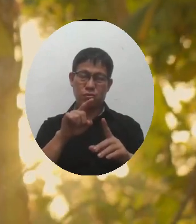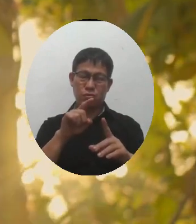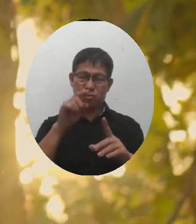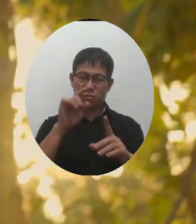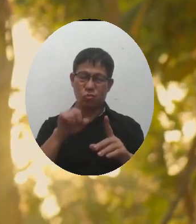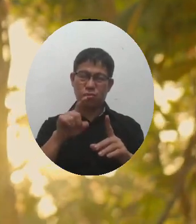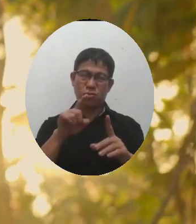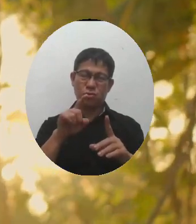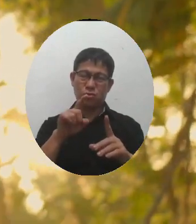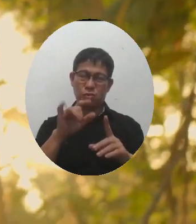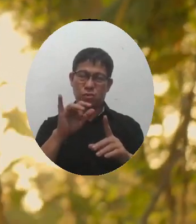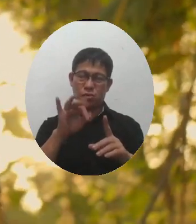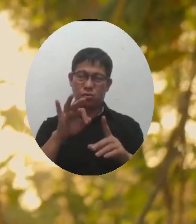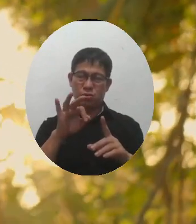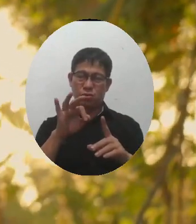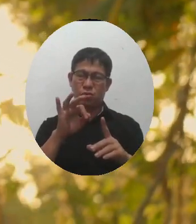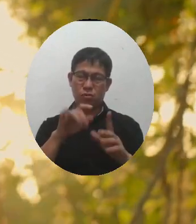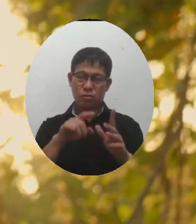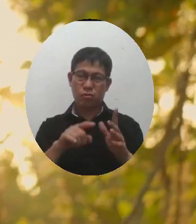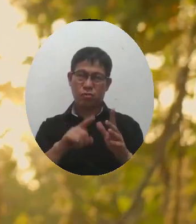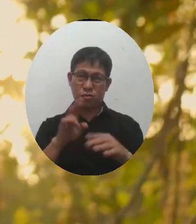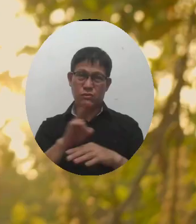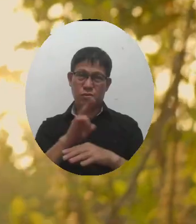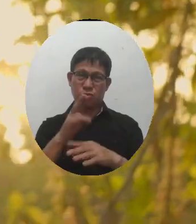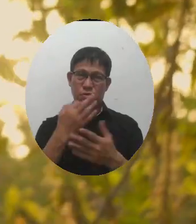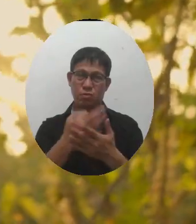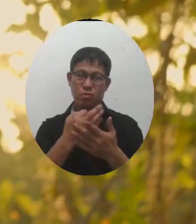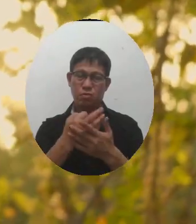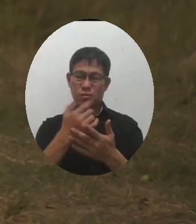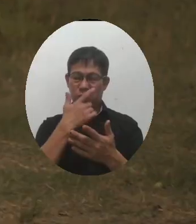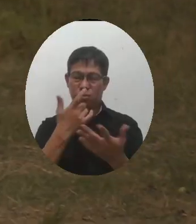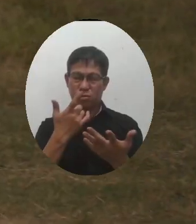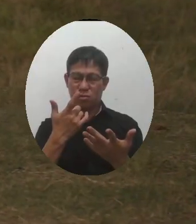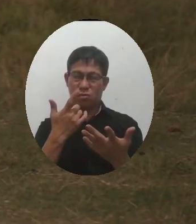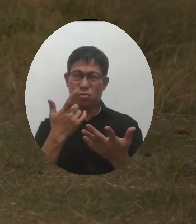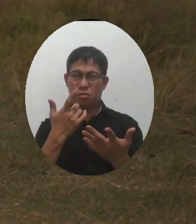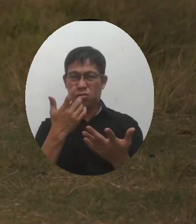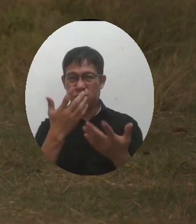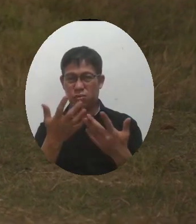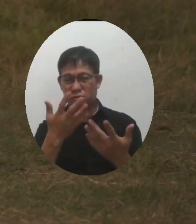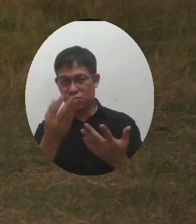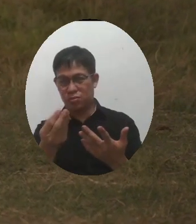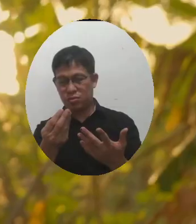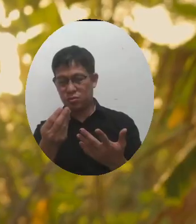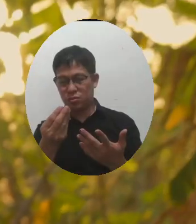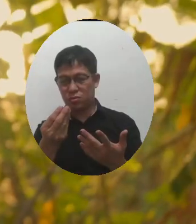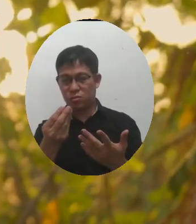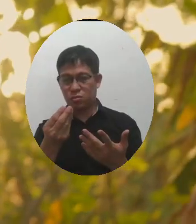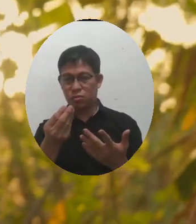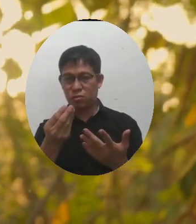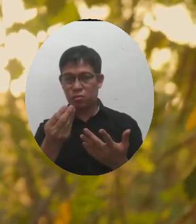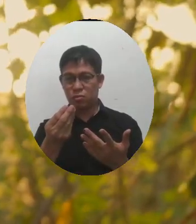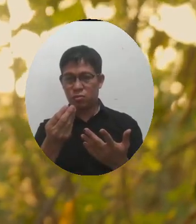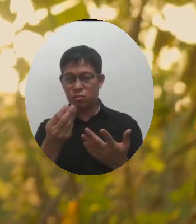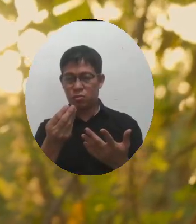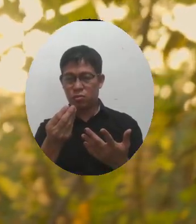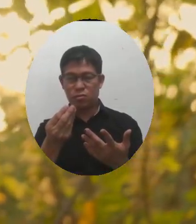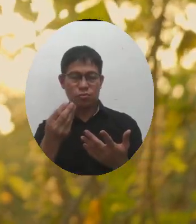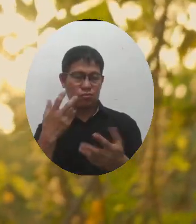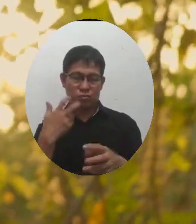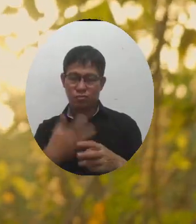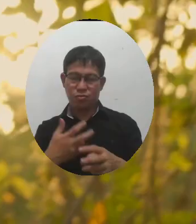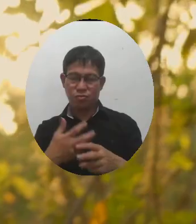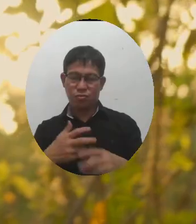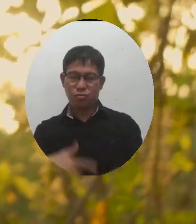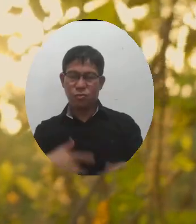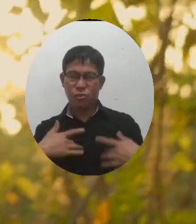Yun, nasakop na, nagpuno kami, kaunti na lang. Eh, bagamat kakaunti eh. Ala, hirap pa rin talaga eh.